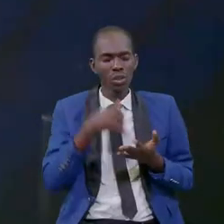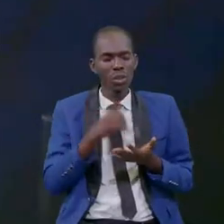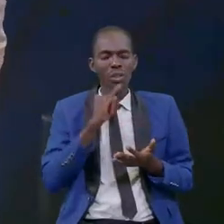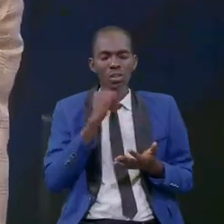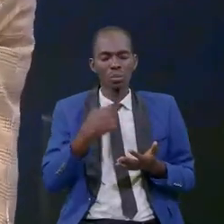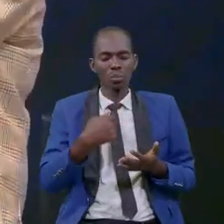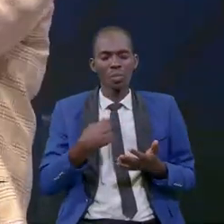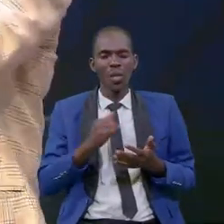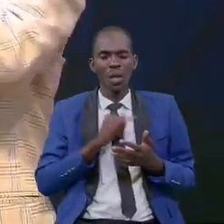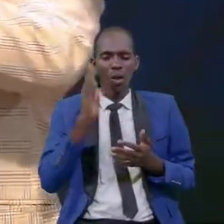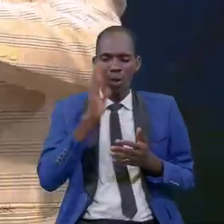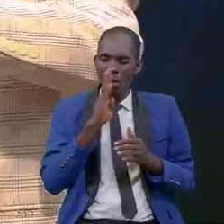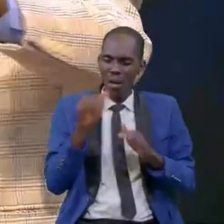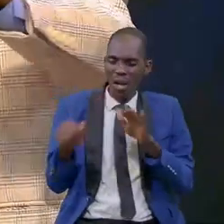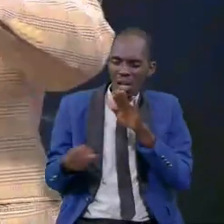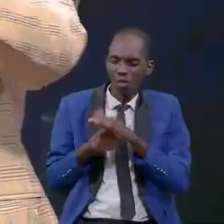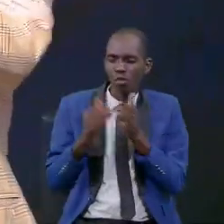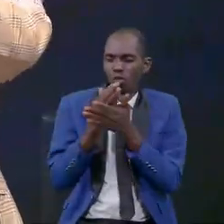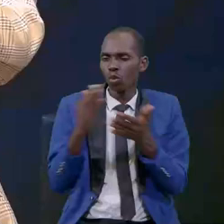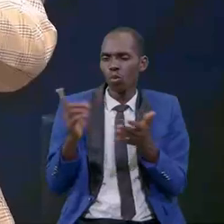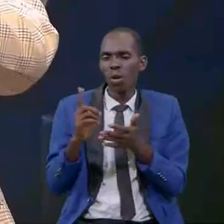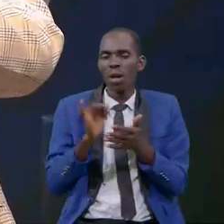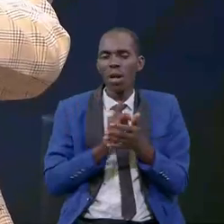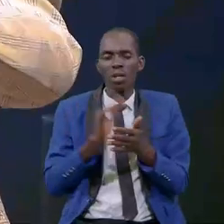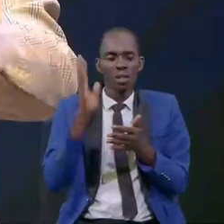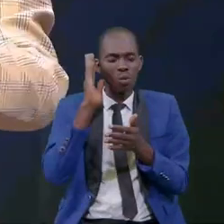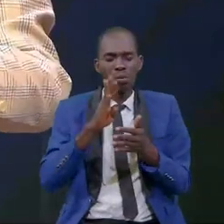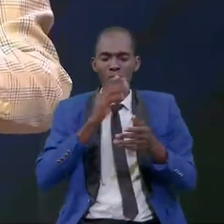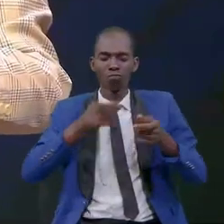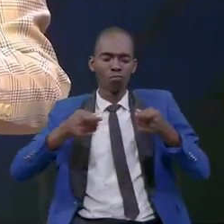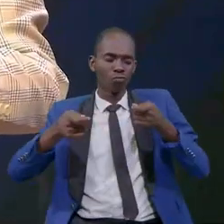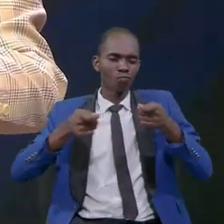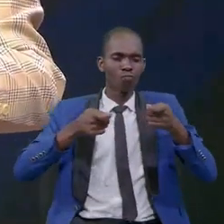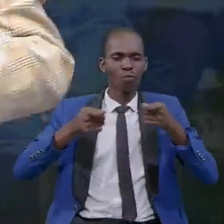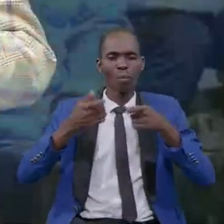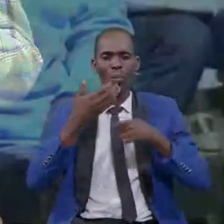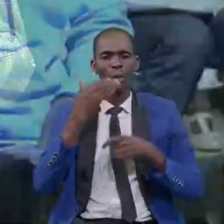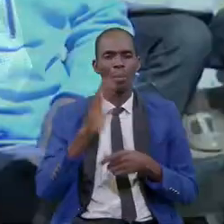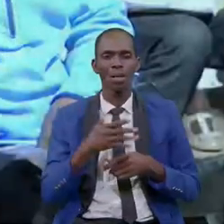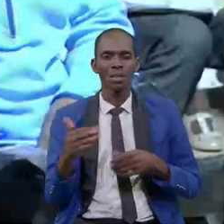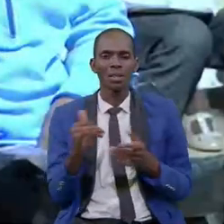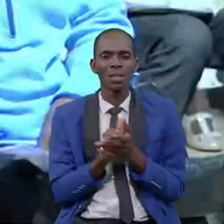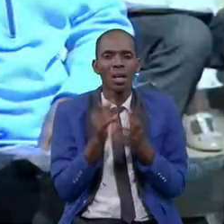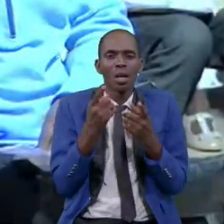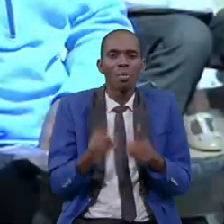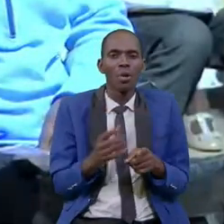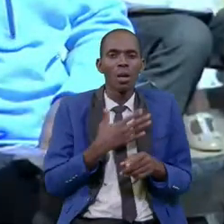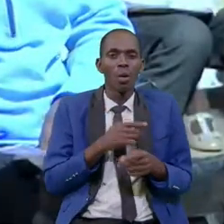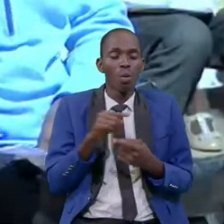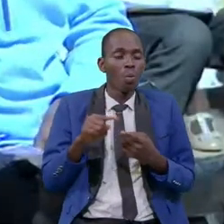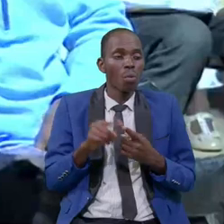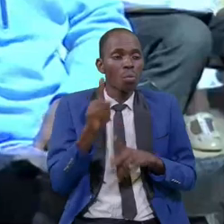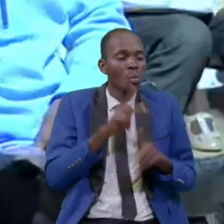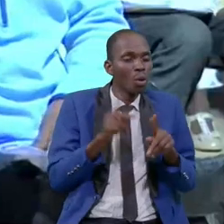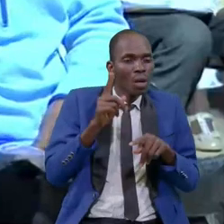cacher quelque part et je vais téléguider, contrôler toutes les choses mauvaises qui se produisent. Et dès qu'on ne